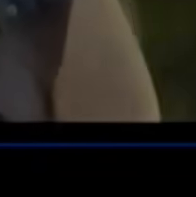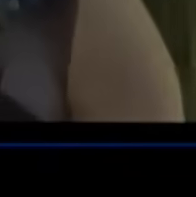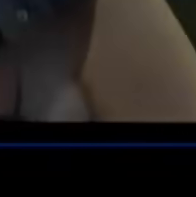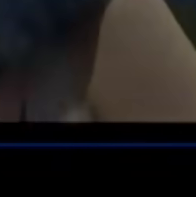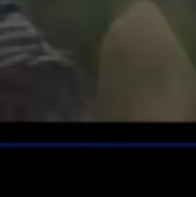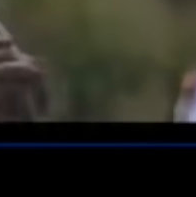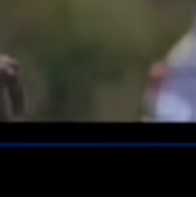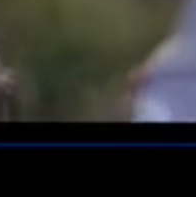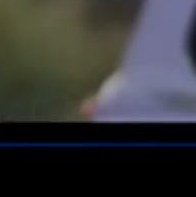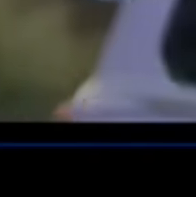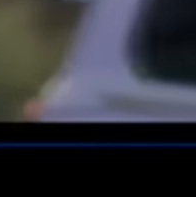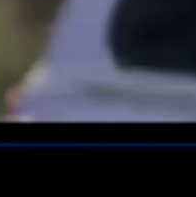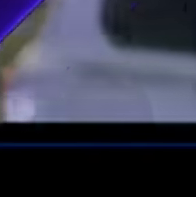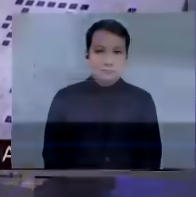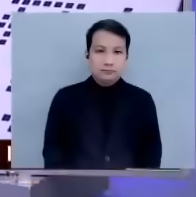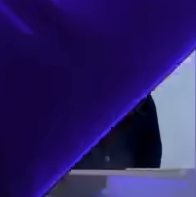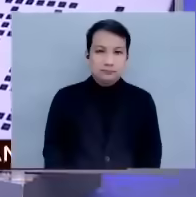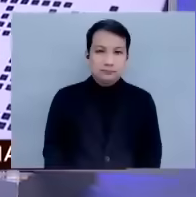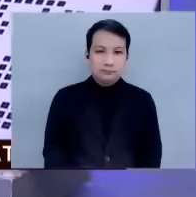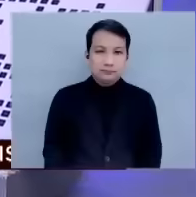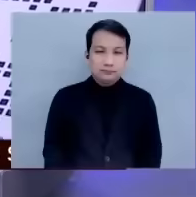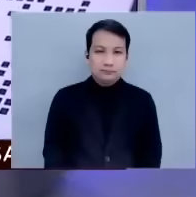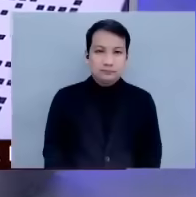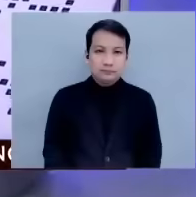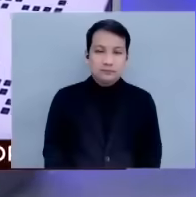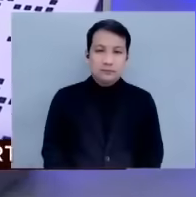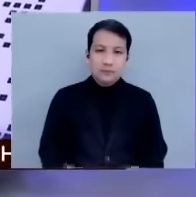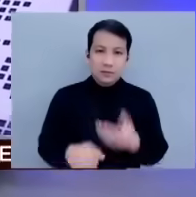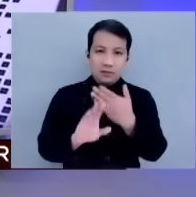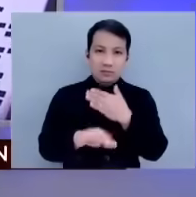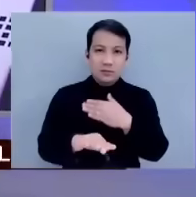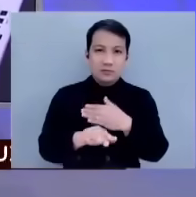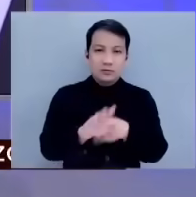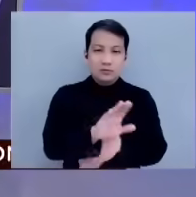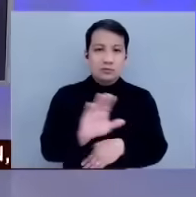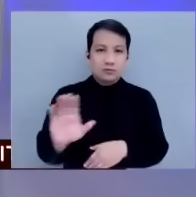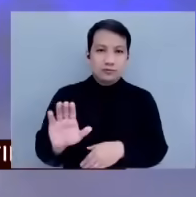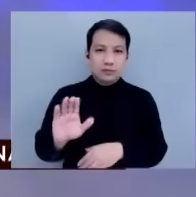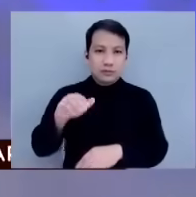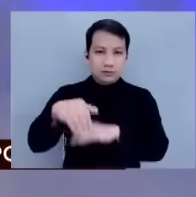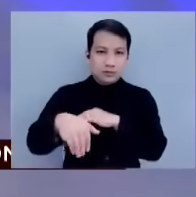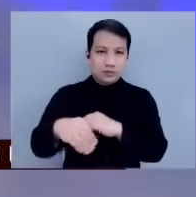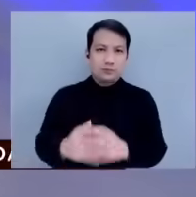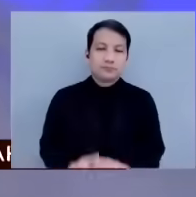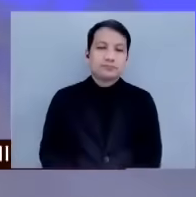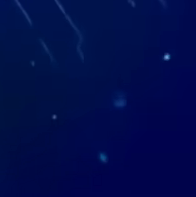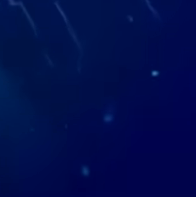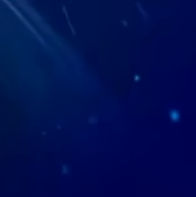at Mikey Pineda. Tuloy-tuloy ang balitaan dito sa Frontline Tonight.